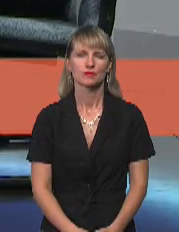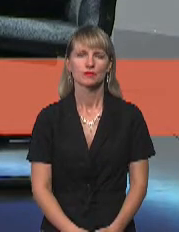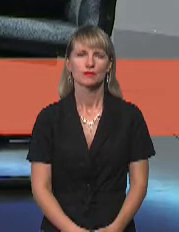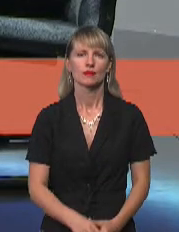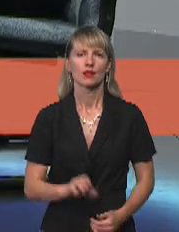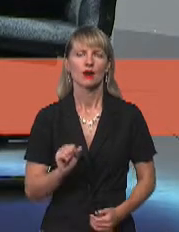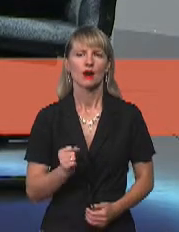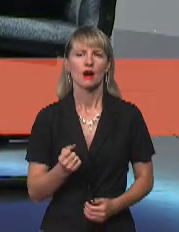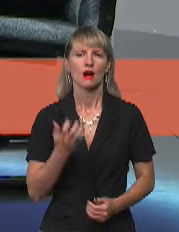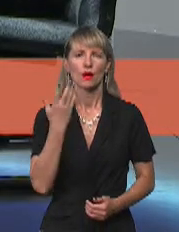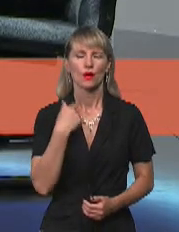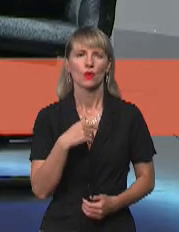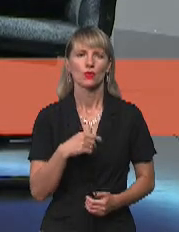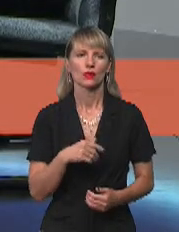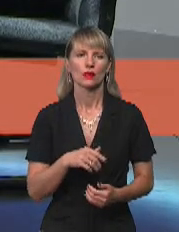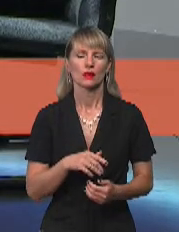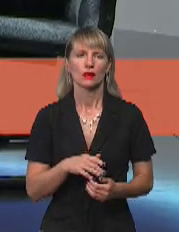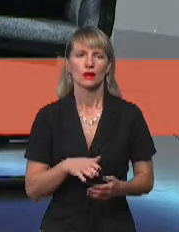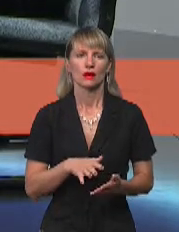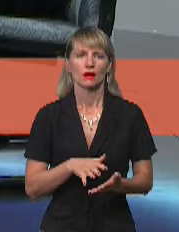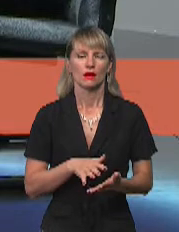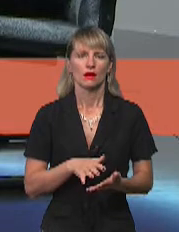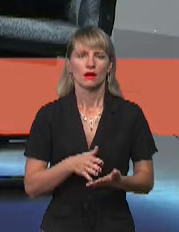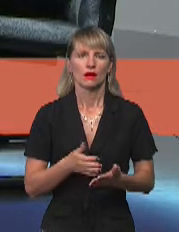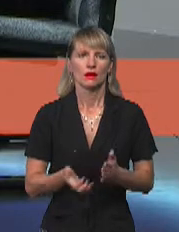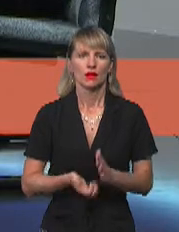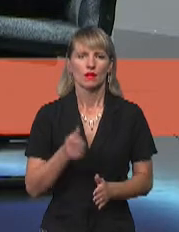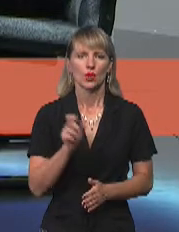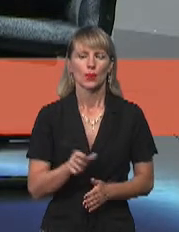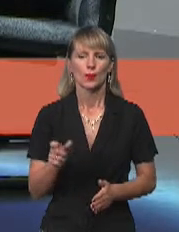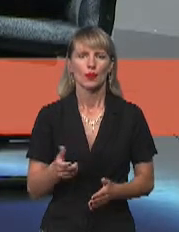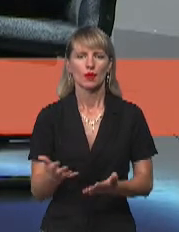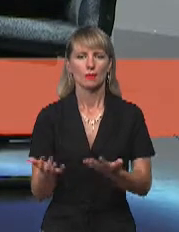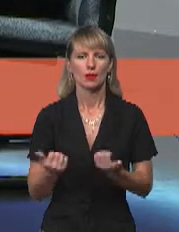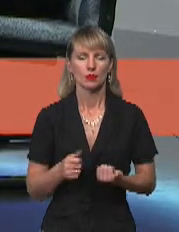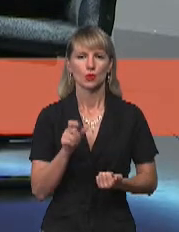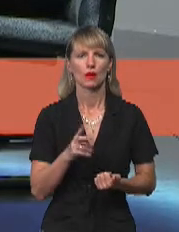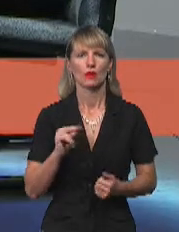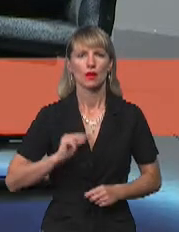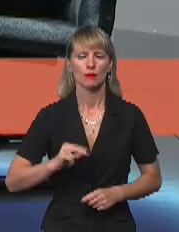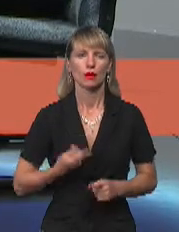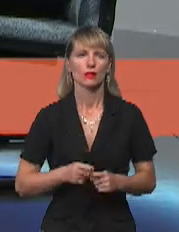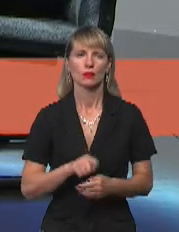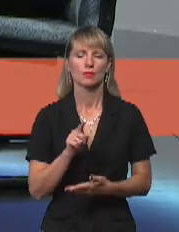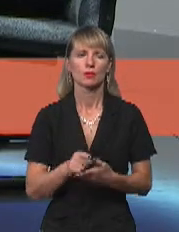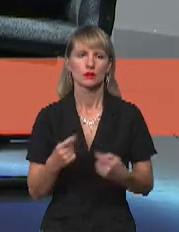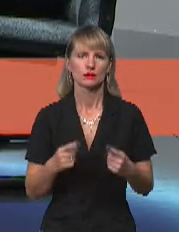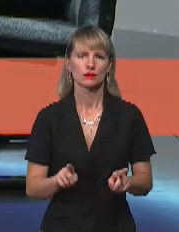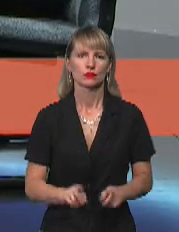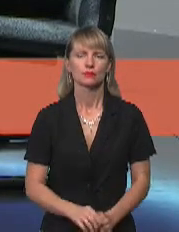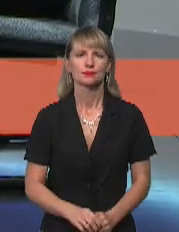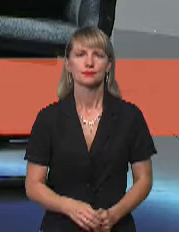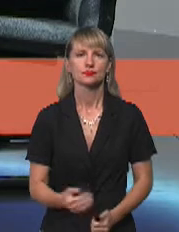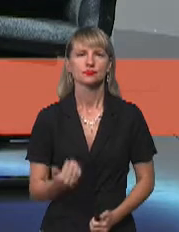А текучка кадрів, ну, це набір проводиться, приймають на роботу. Тому це питання таке. Пане полковнику, на